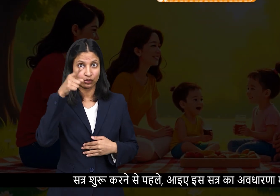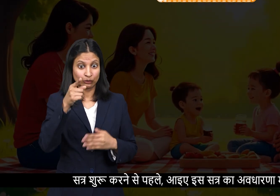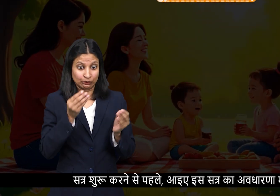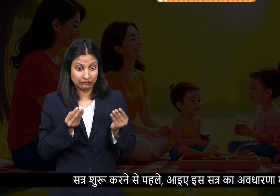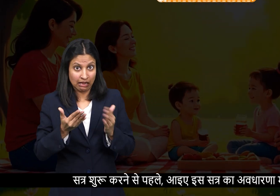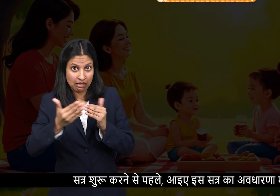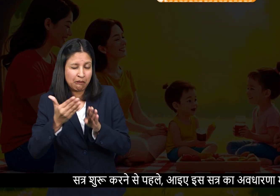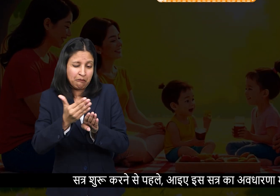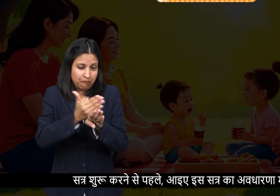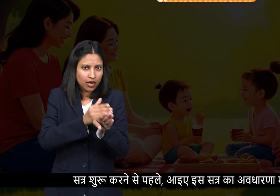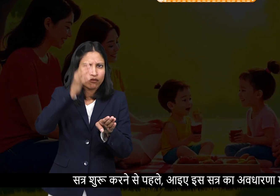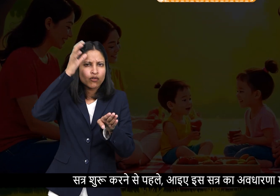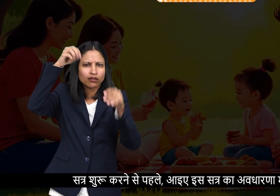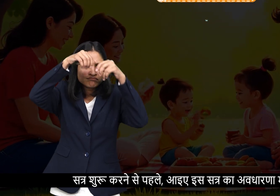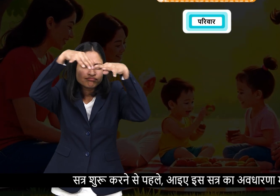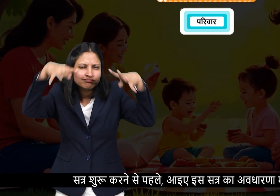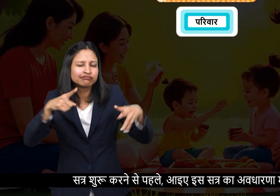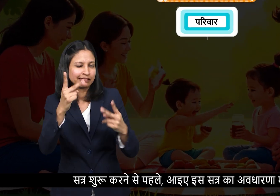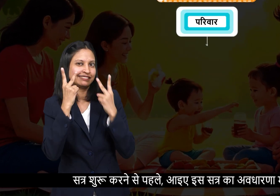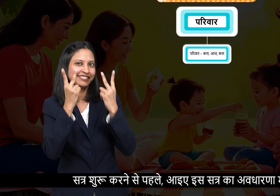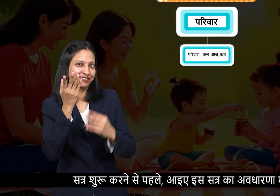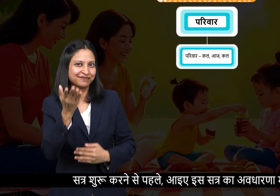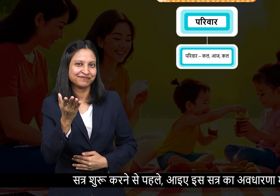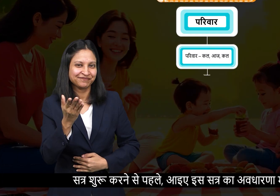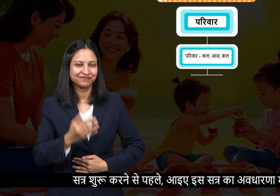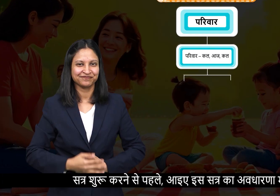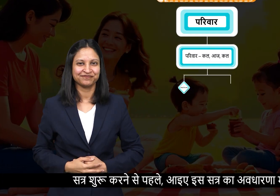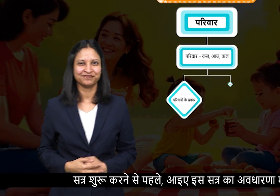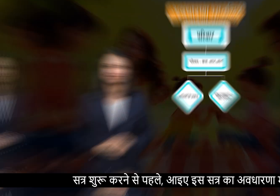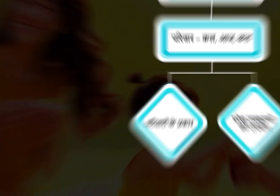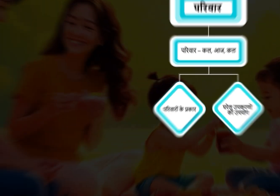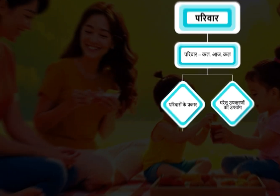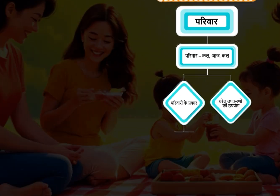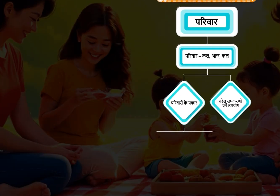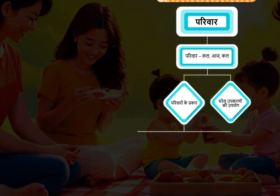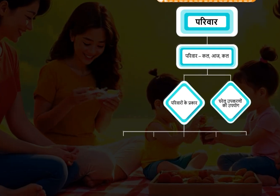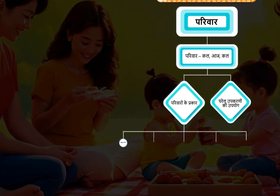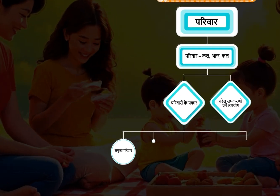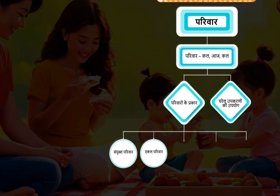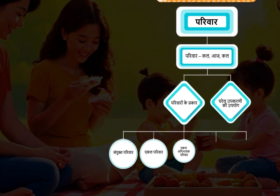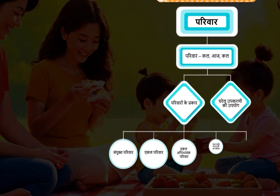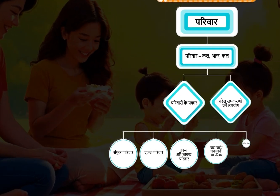सत्र शुरू करने से पहले आइए इस सत्र का अवधारणा मानचित्र देखें।